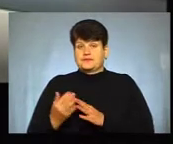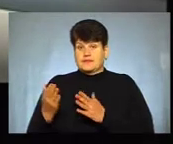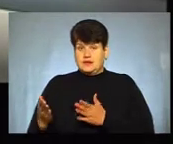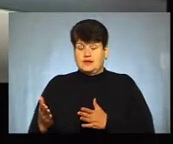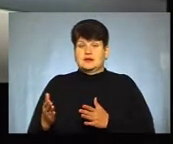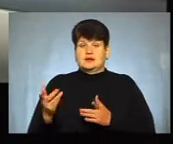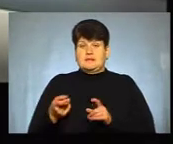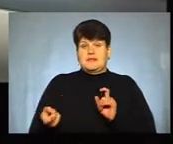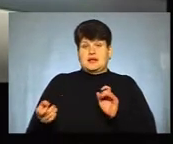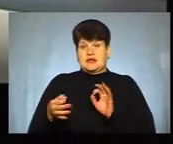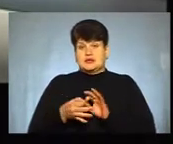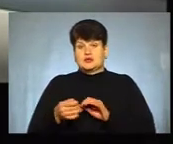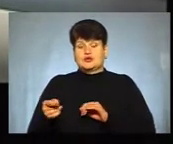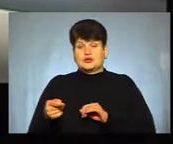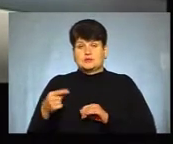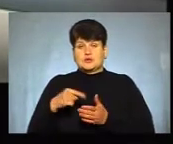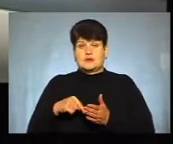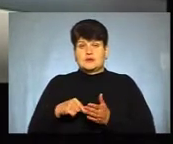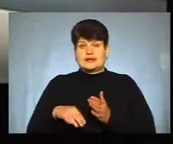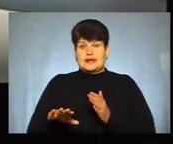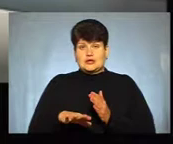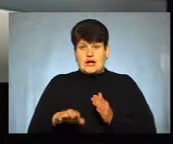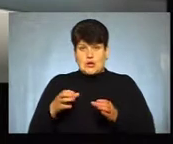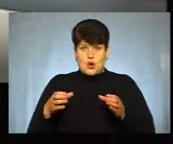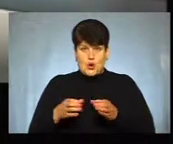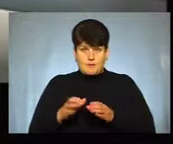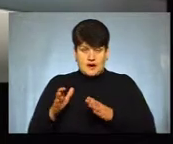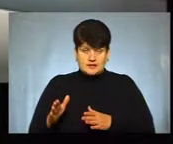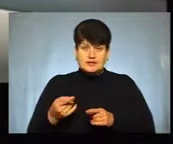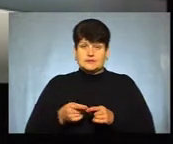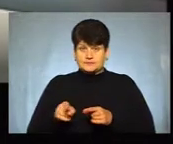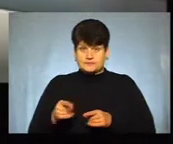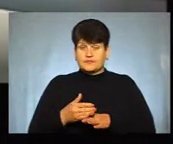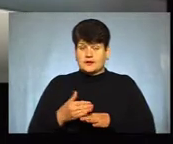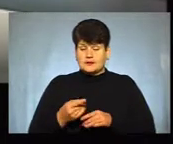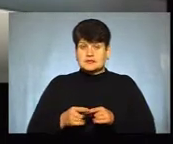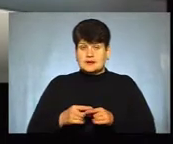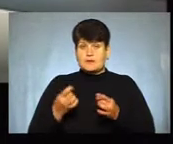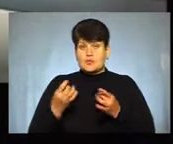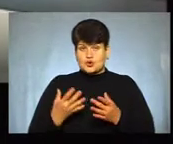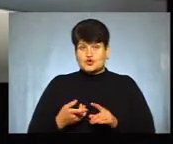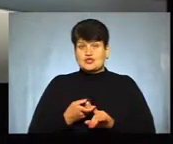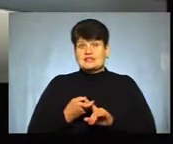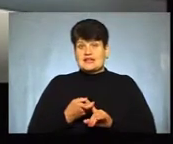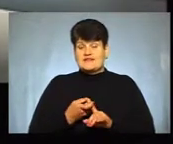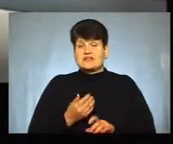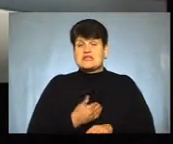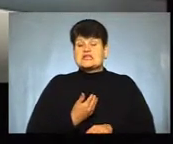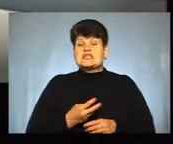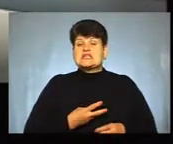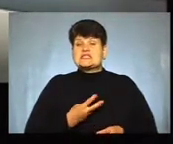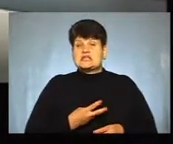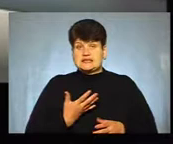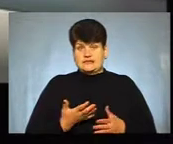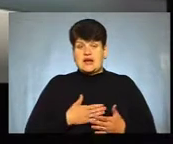для сіл, які приєдналися до Тернопільської міської територіальної громади. І на даному етапі це вже просто залежить від ініціативності,